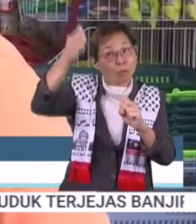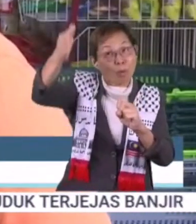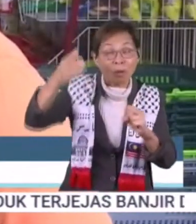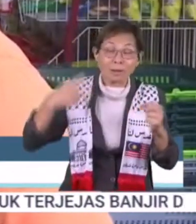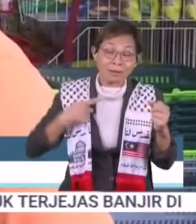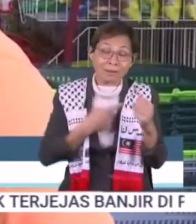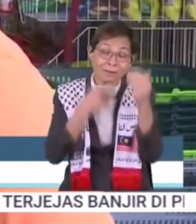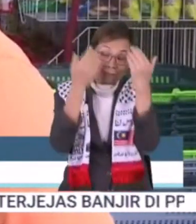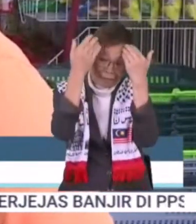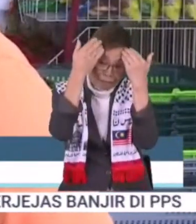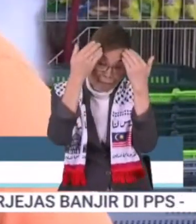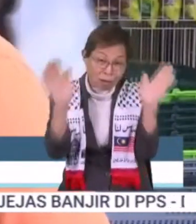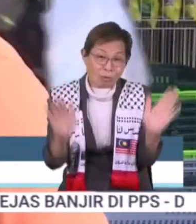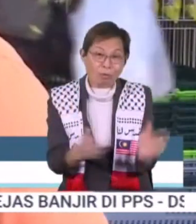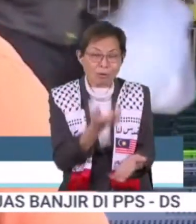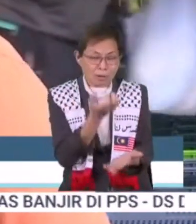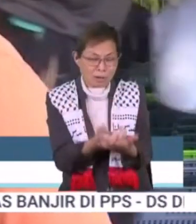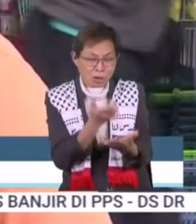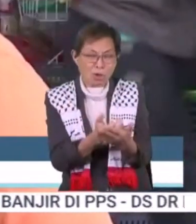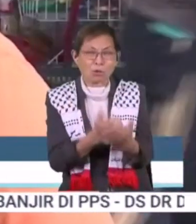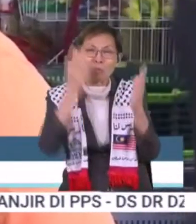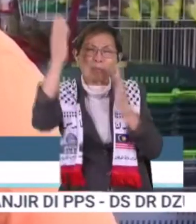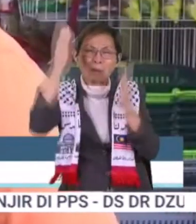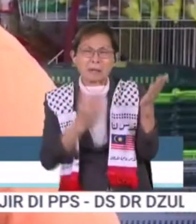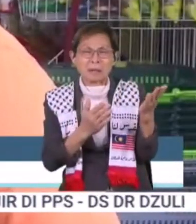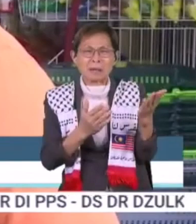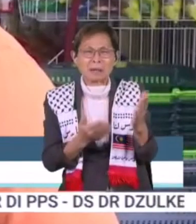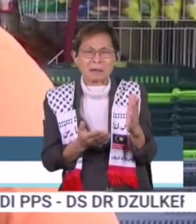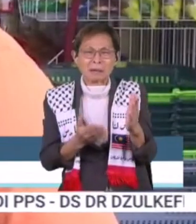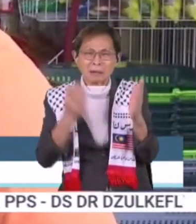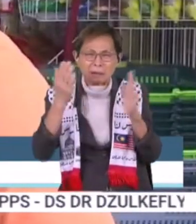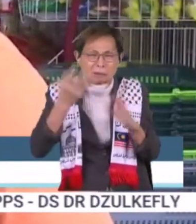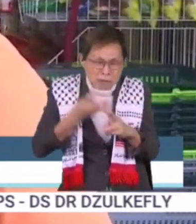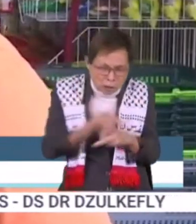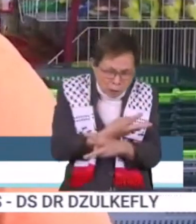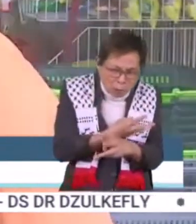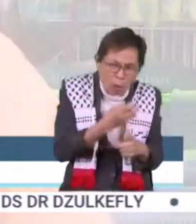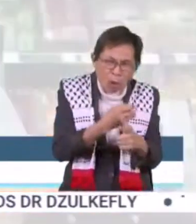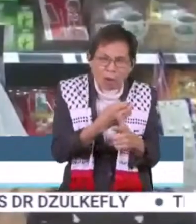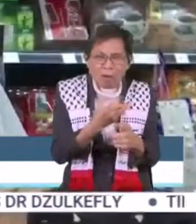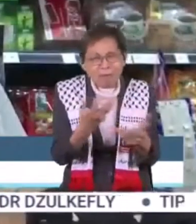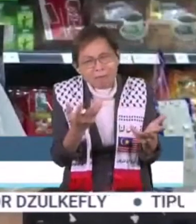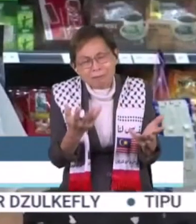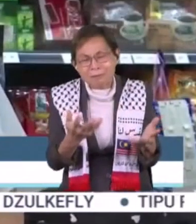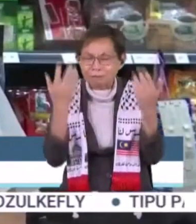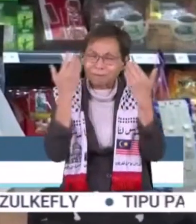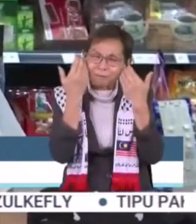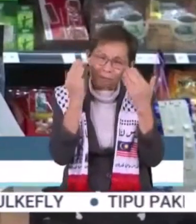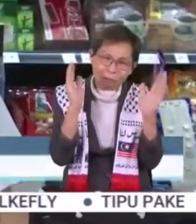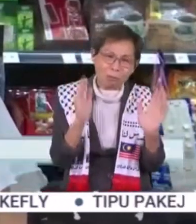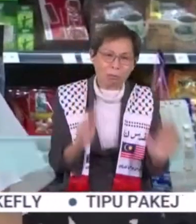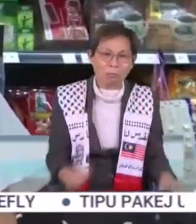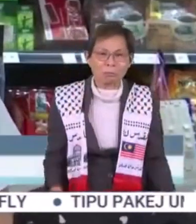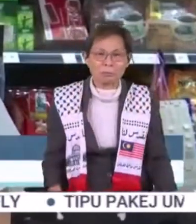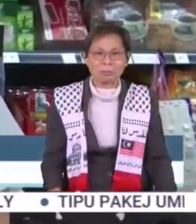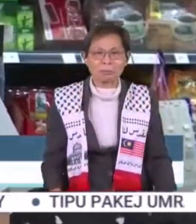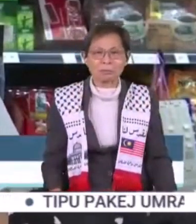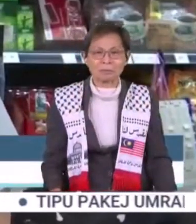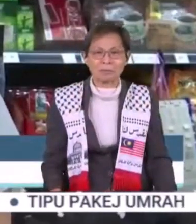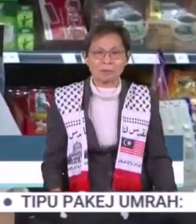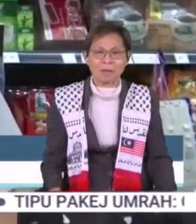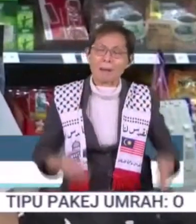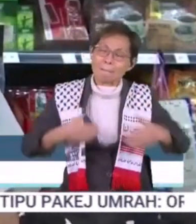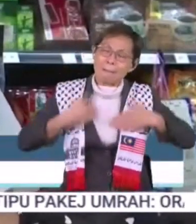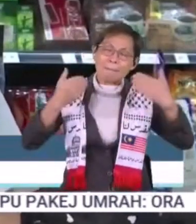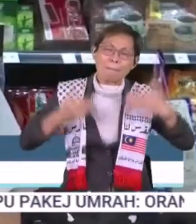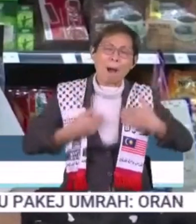kan macam mana kita punya ekonomi kita ni bertambah teruk ke kan. Ya, banyak